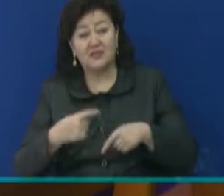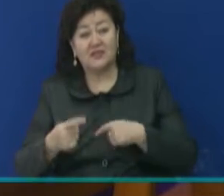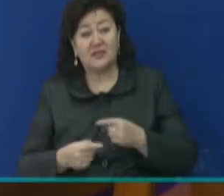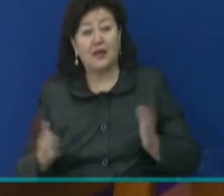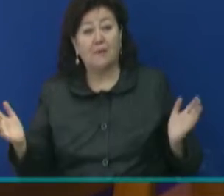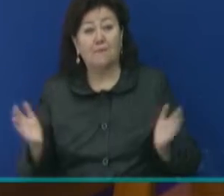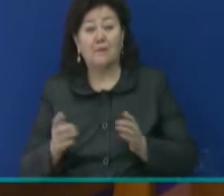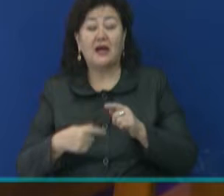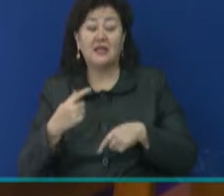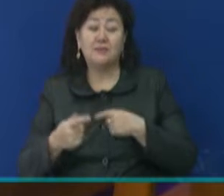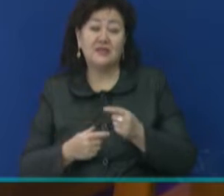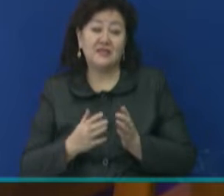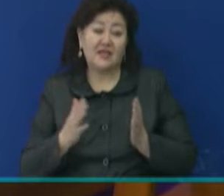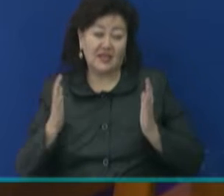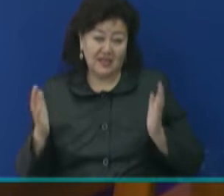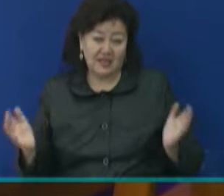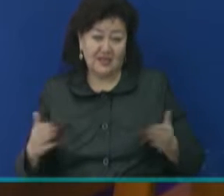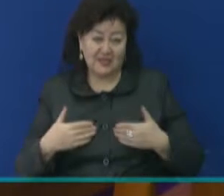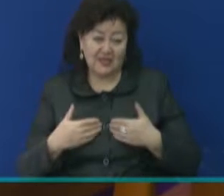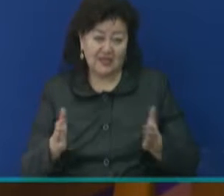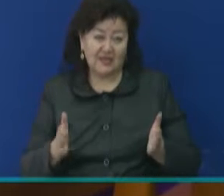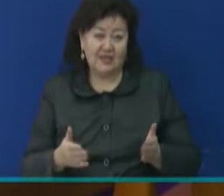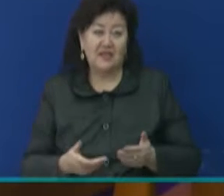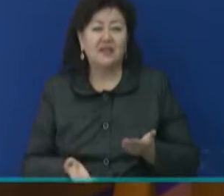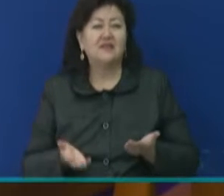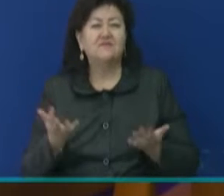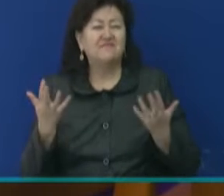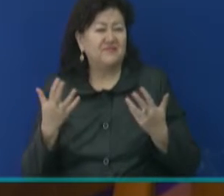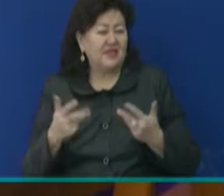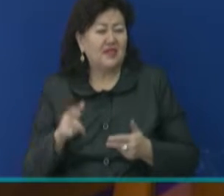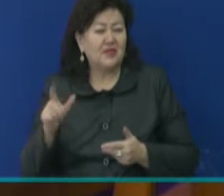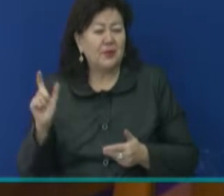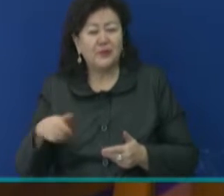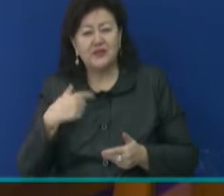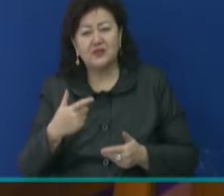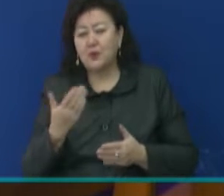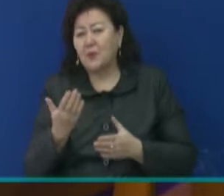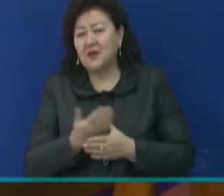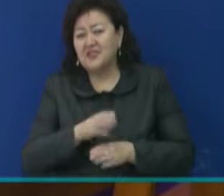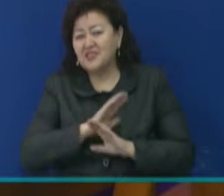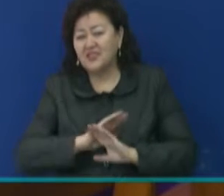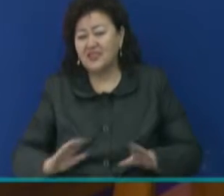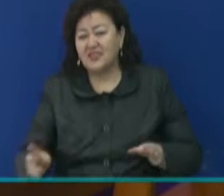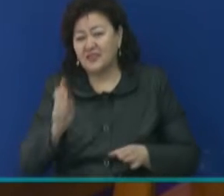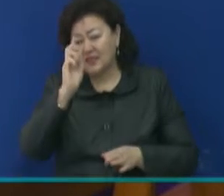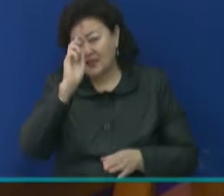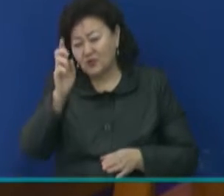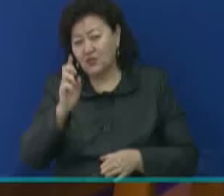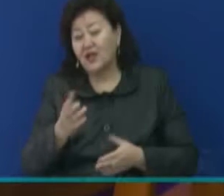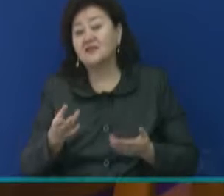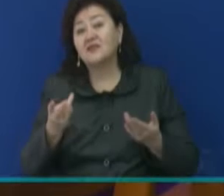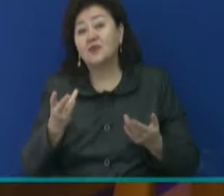Вот Мы открываем небольшой бизнес некоторые говорят что нет поддержки со стороны правительства Но они ошибаются